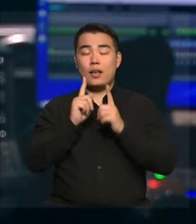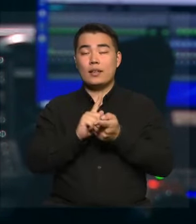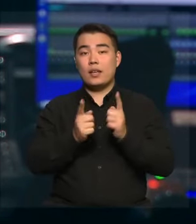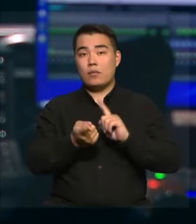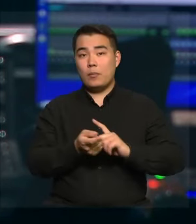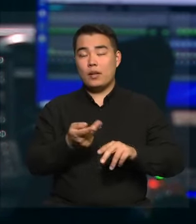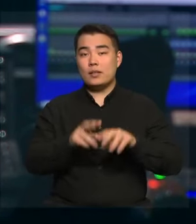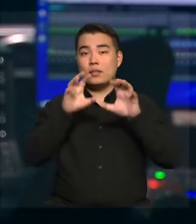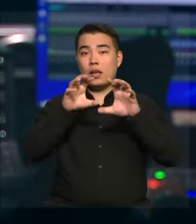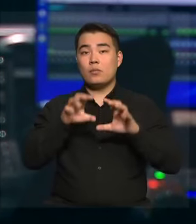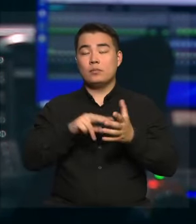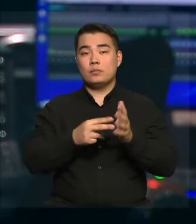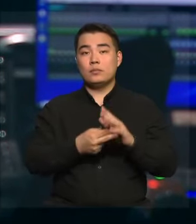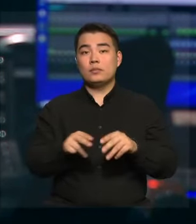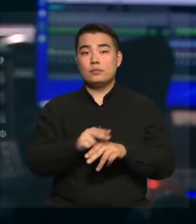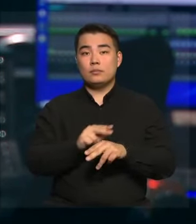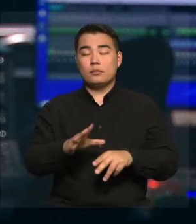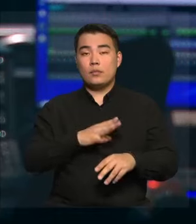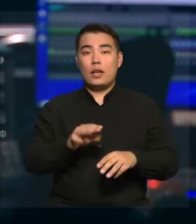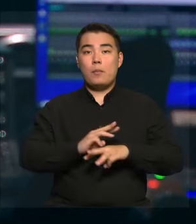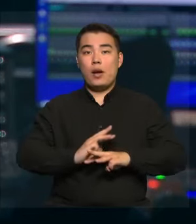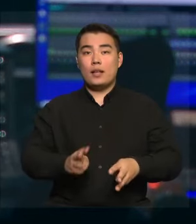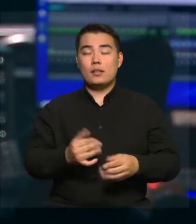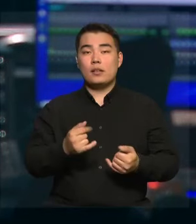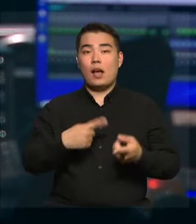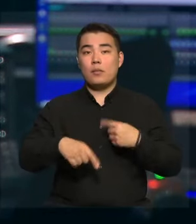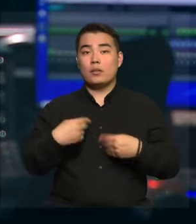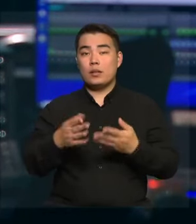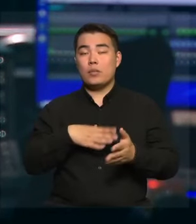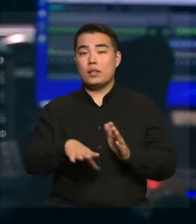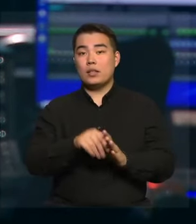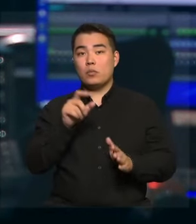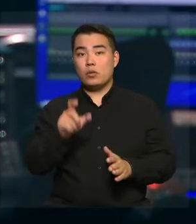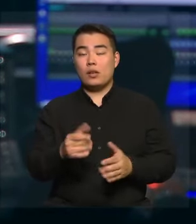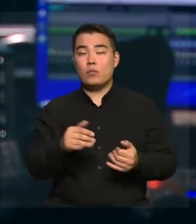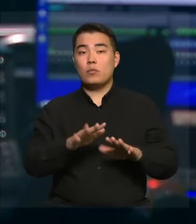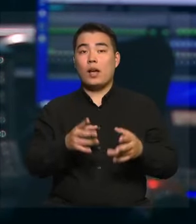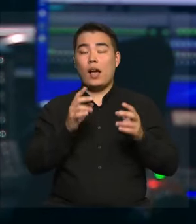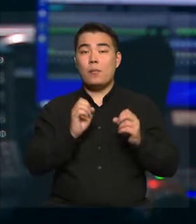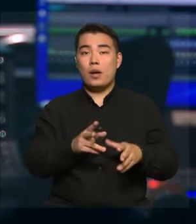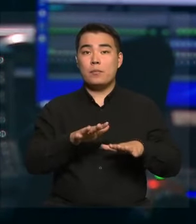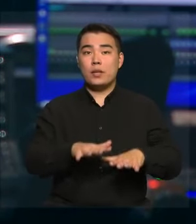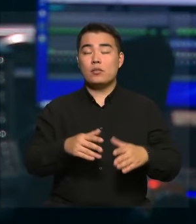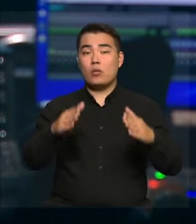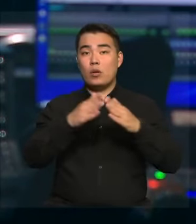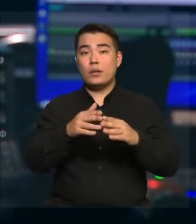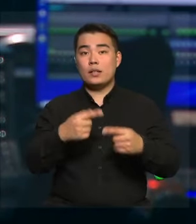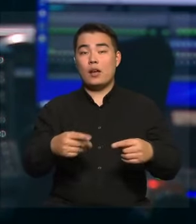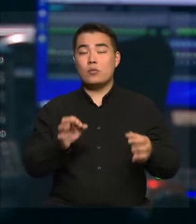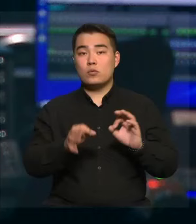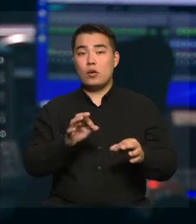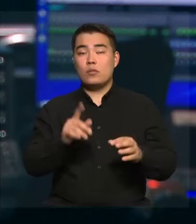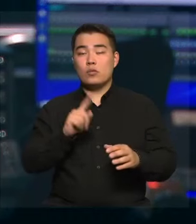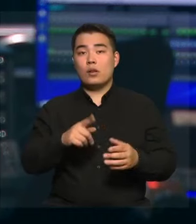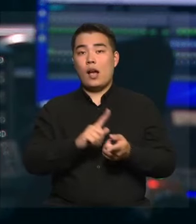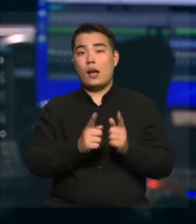туралы заң жобасына түзетулер енгізіп, мәжіліске кері қайтарды. Депутаттар апатты жағдайдағы үйлерге қатысты кейбір нормаларды